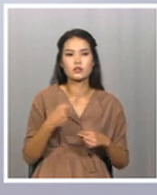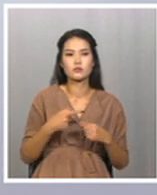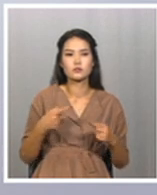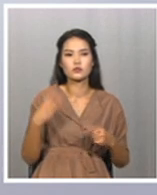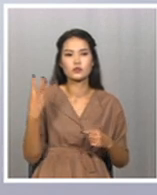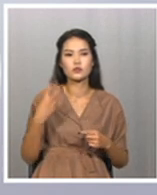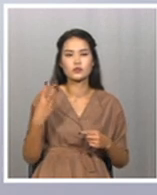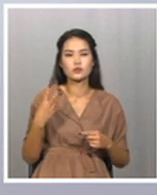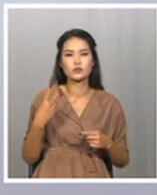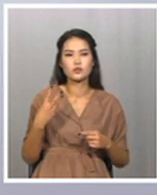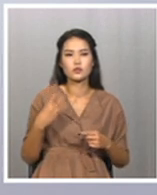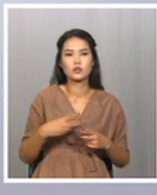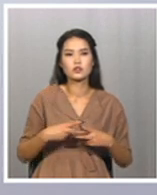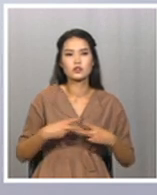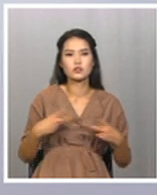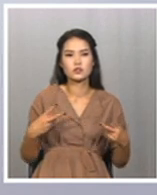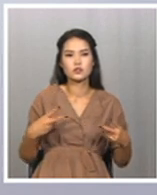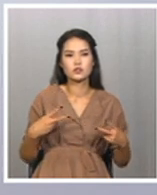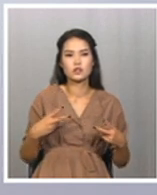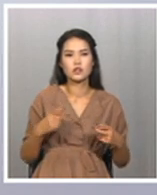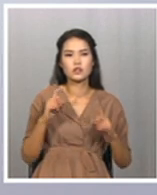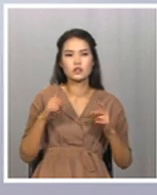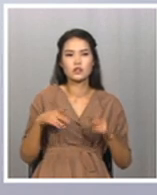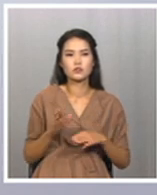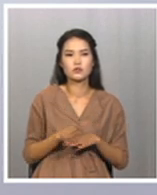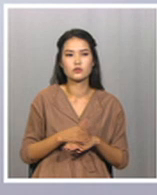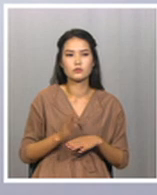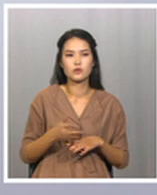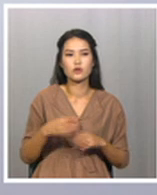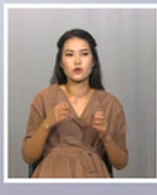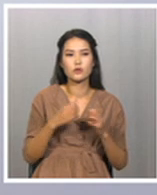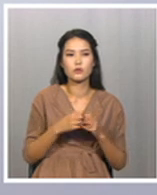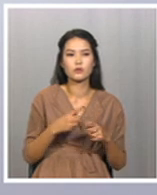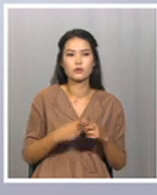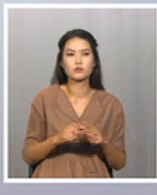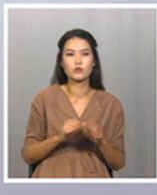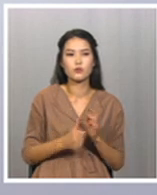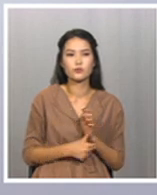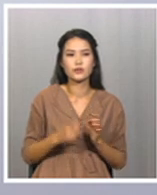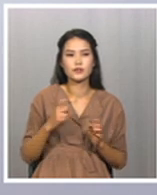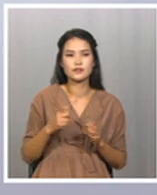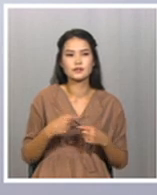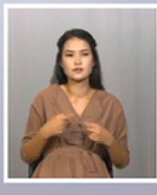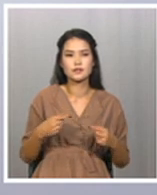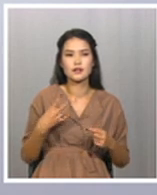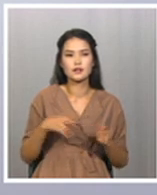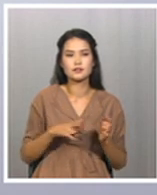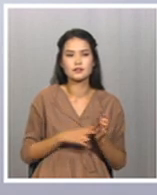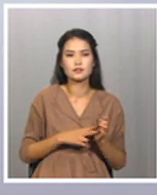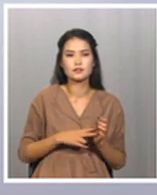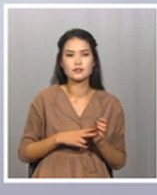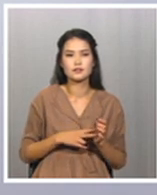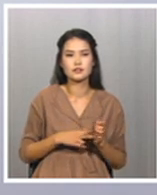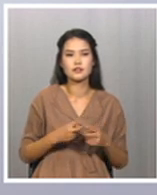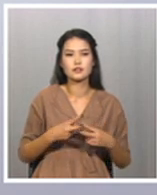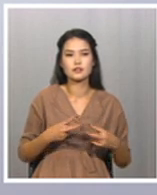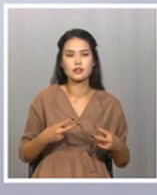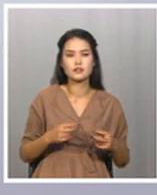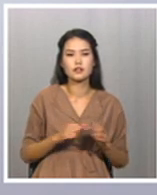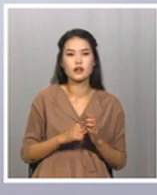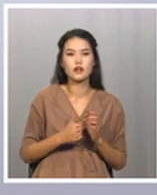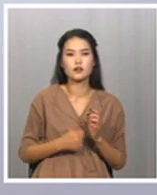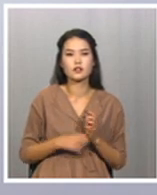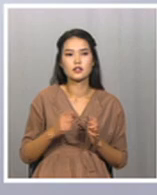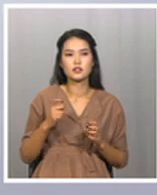x минус 3. Жақшаны ашатын болсақ, ол тең болады 10 қосылған 16x минус 48, ол тең